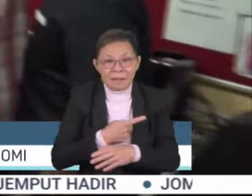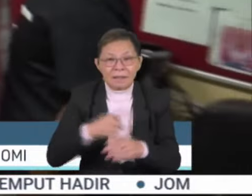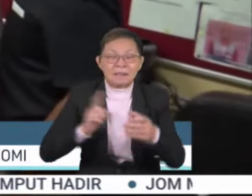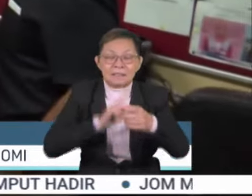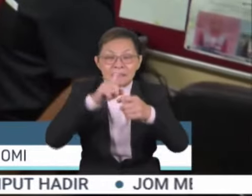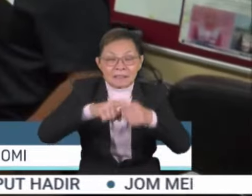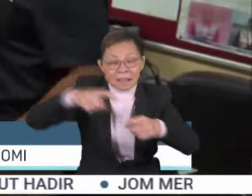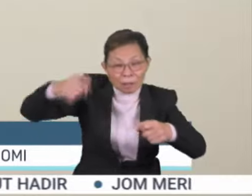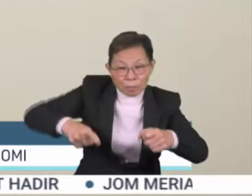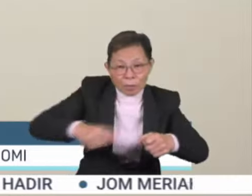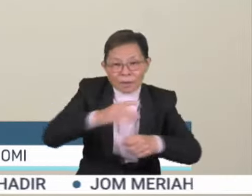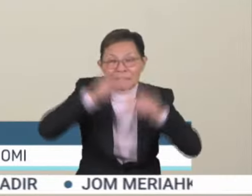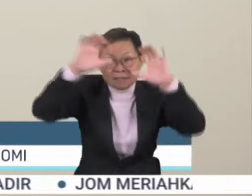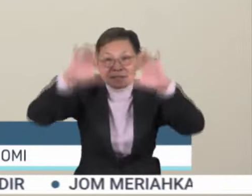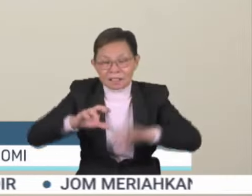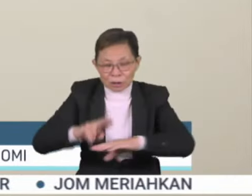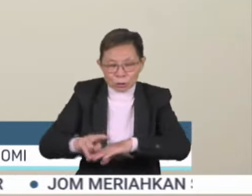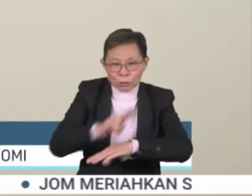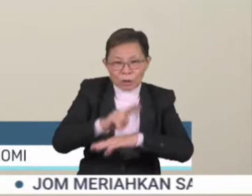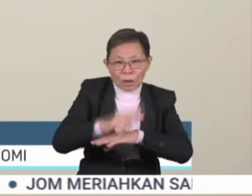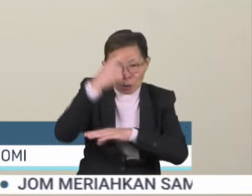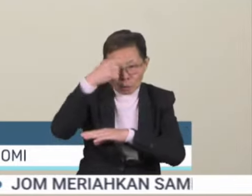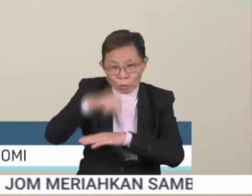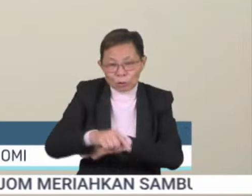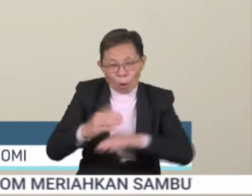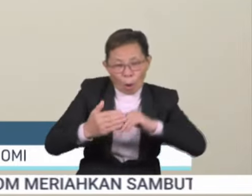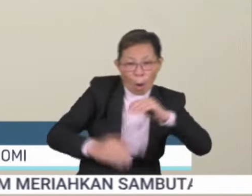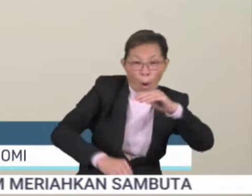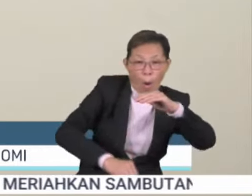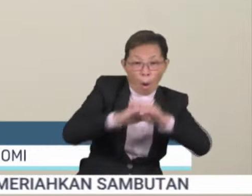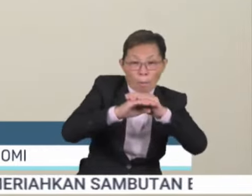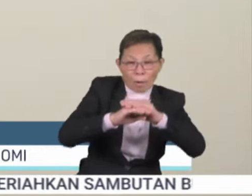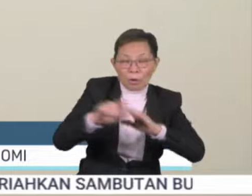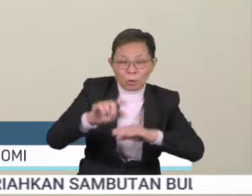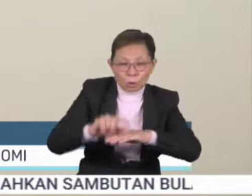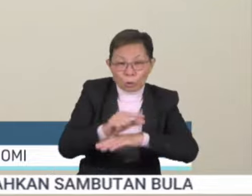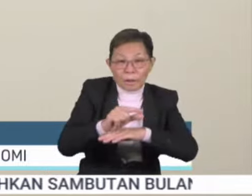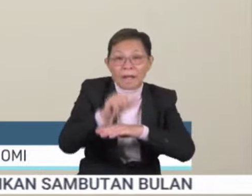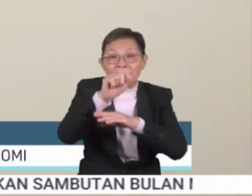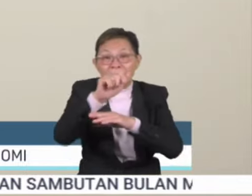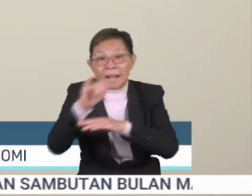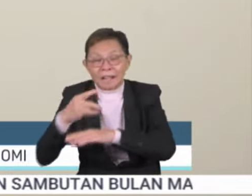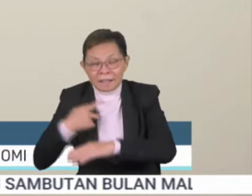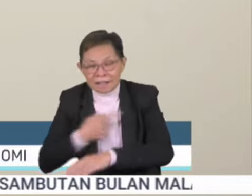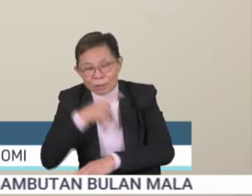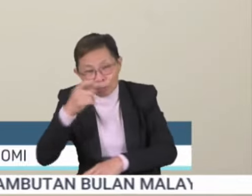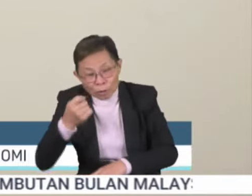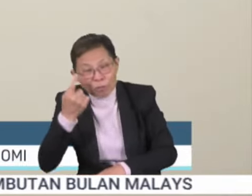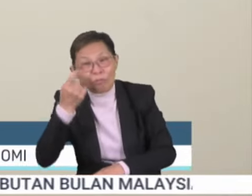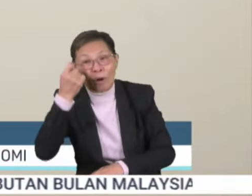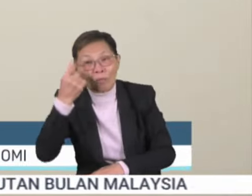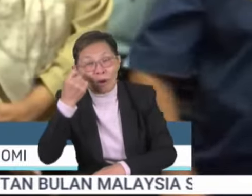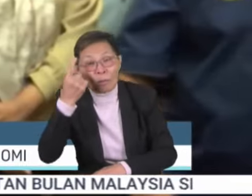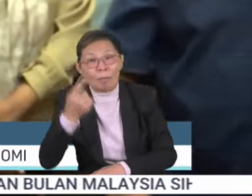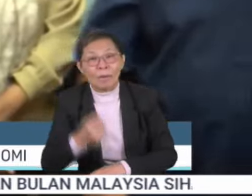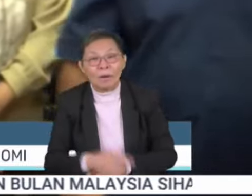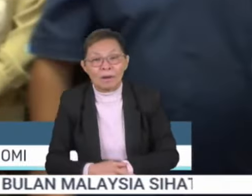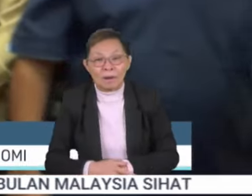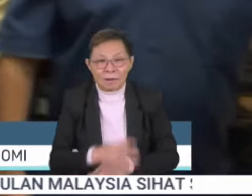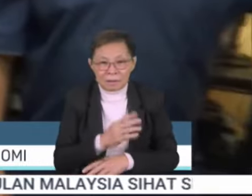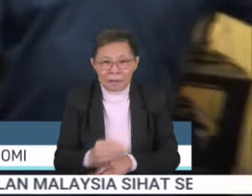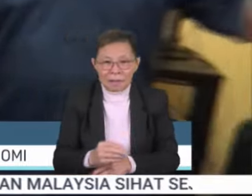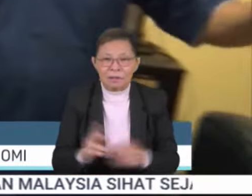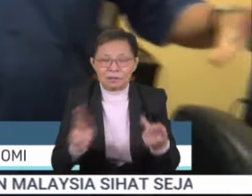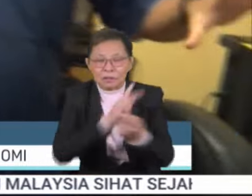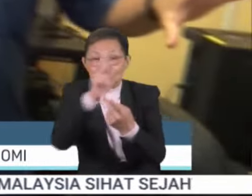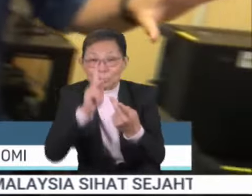keperluan dan cara penggunaannya. Untuk mengoptimumkan penggunaan AI, kita perlu memahami keperluan spesifik organisasi dan